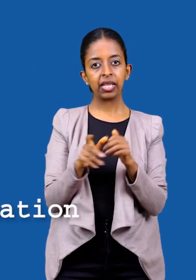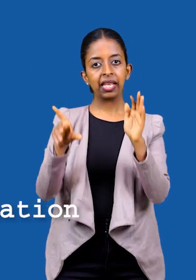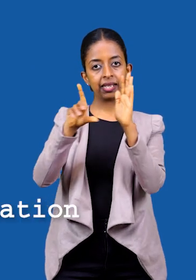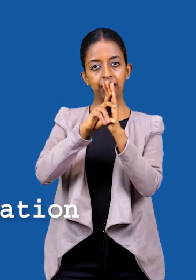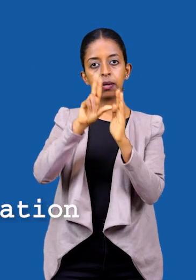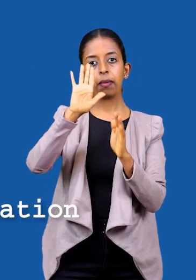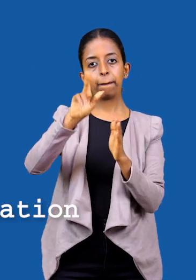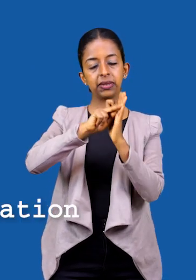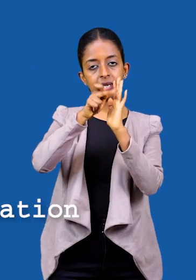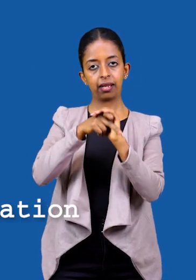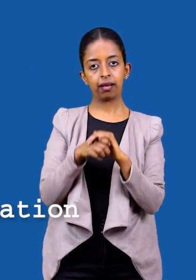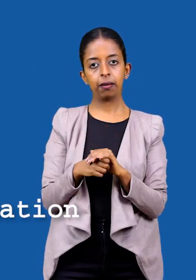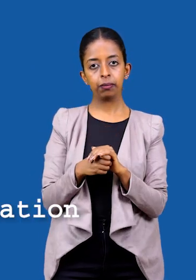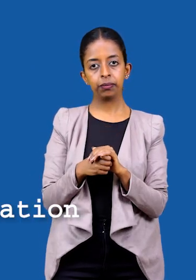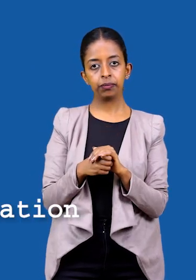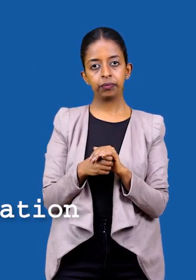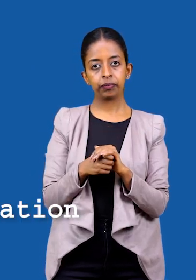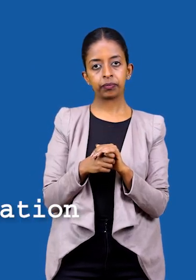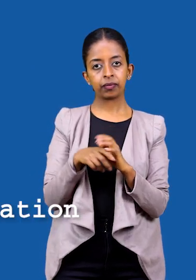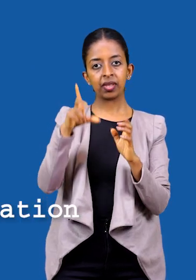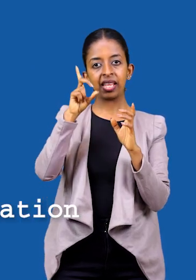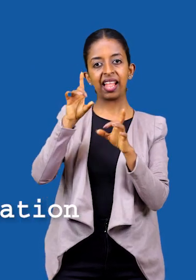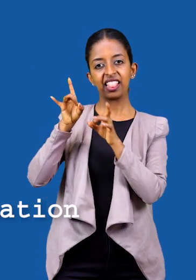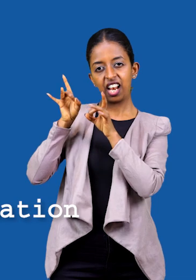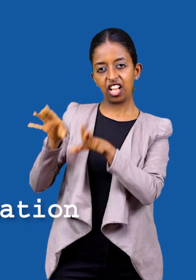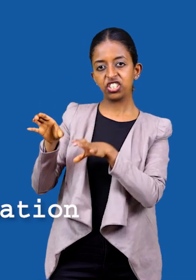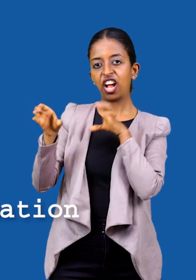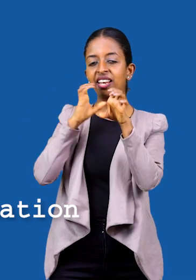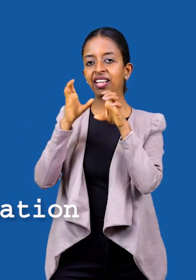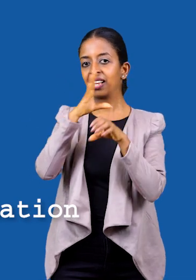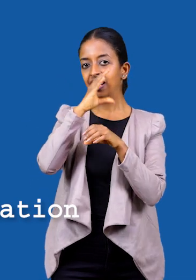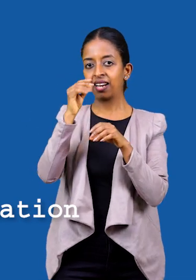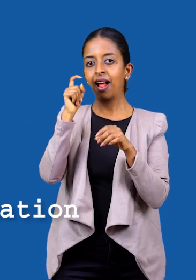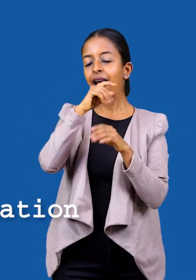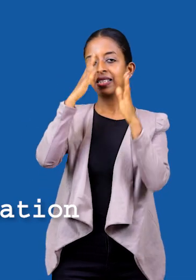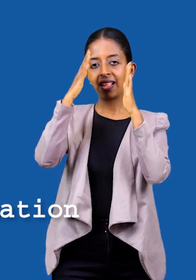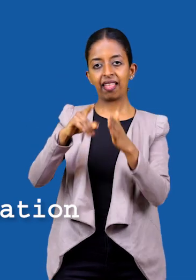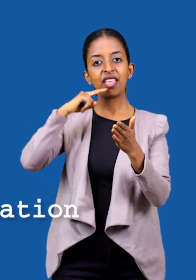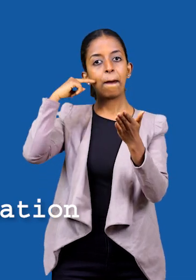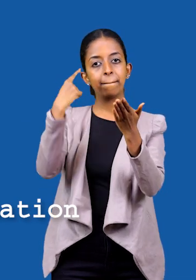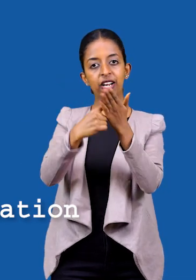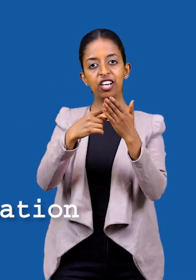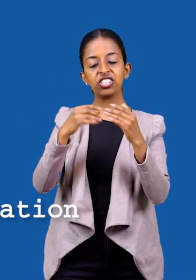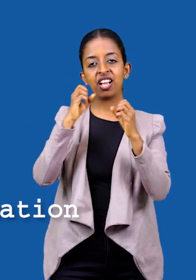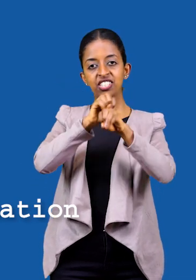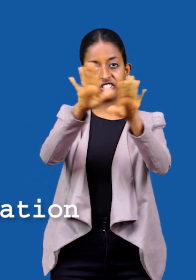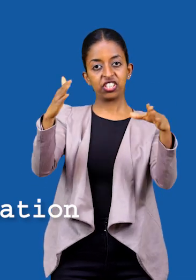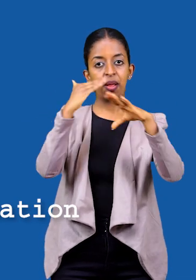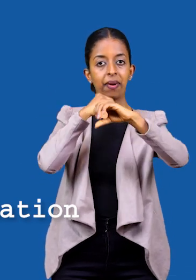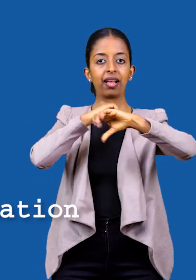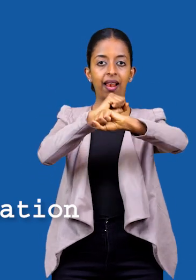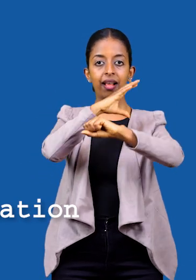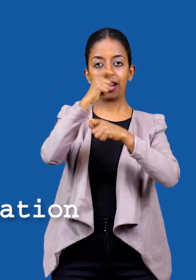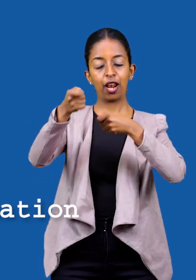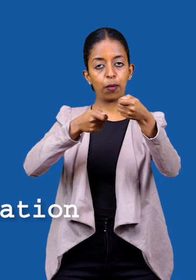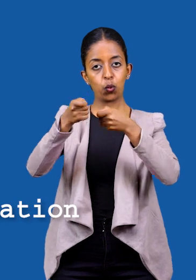Seera daqiiqaa shanitti. Raabsa dubbii jibbiinsaa fi ragaa sobaa ittisuu fi to'achuuf labsii